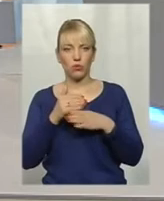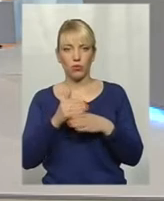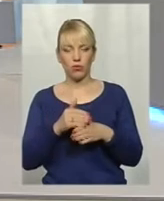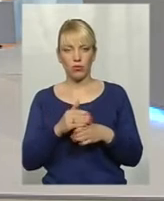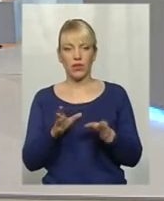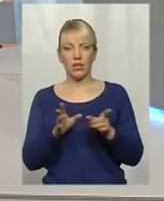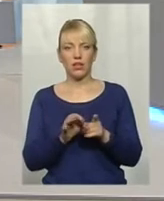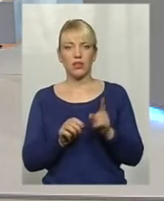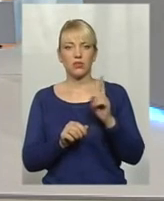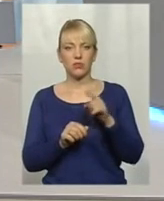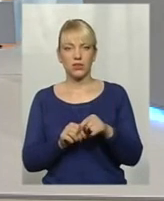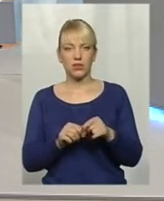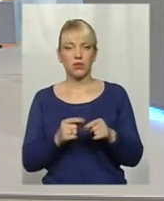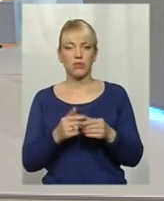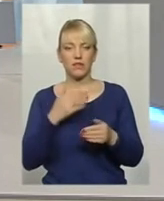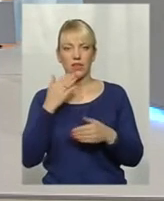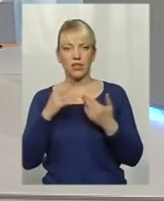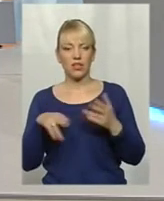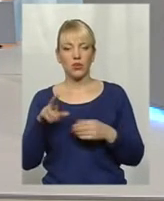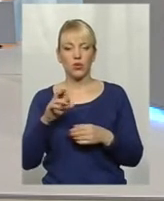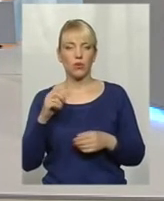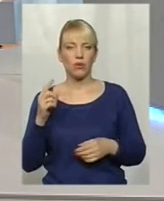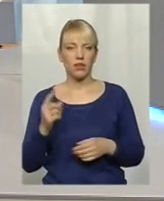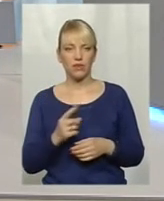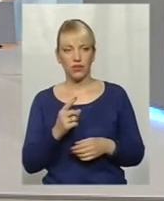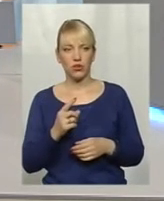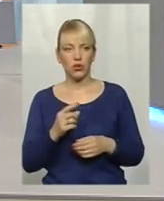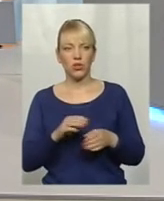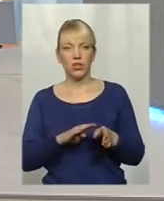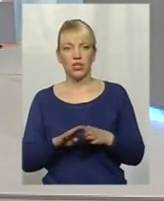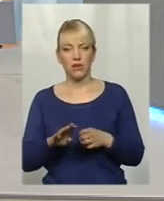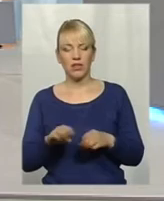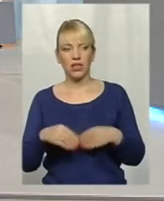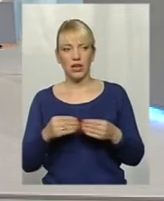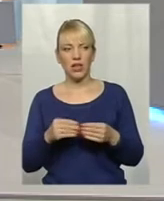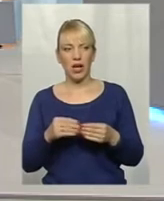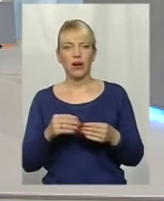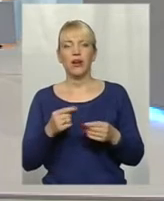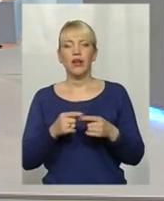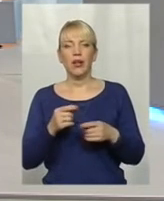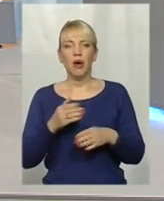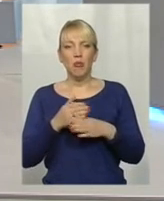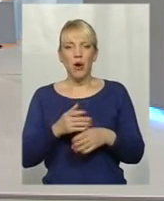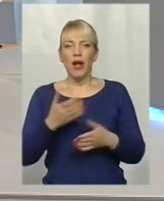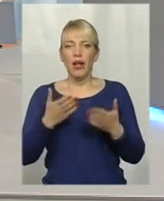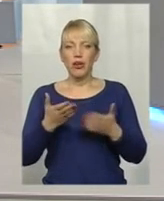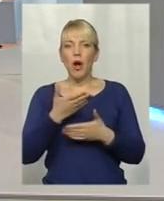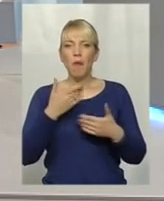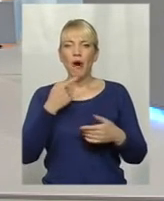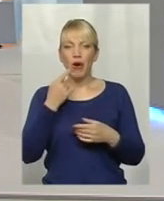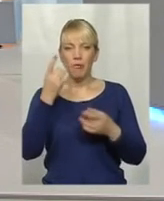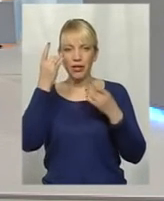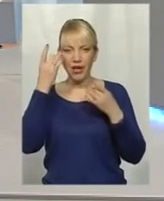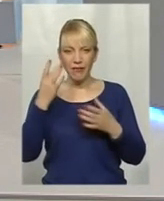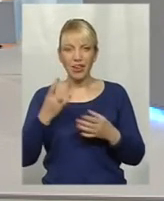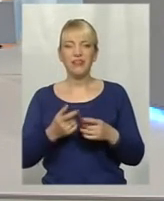того первинного і вторинного рівня надання тієї правової допомоги, якщо ми говоримо про цивільні справи, про адміністративні